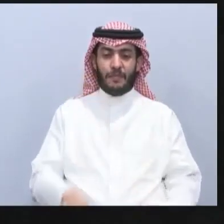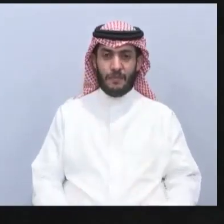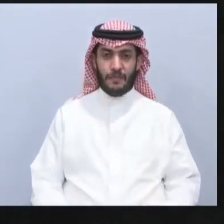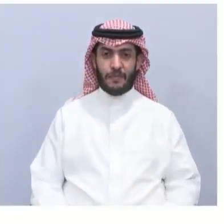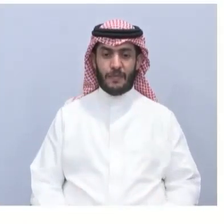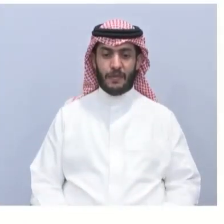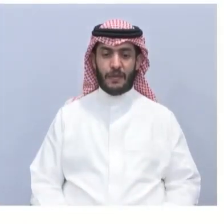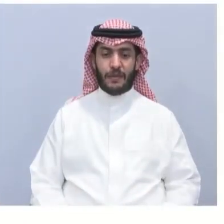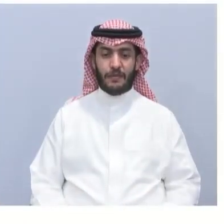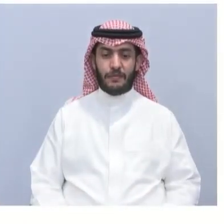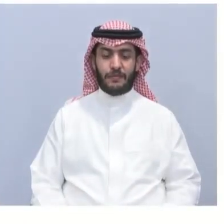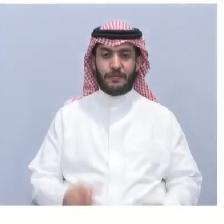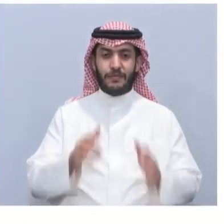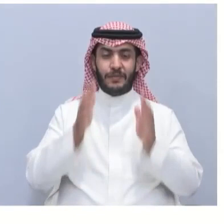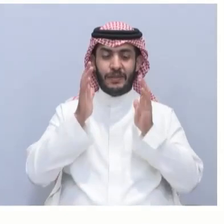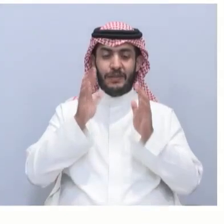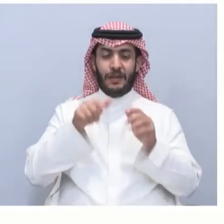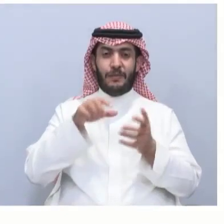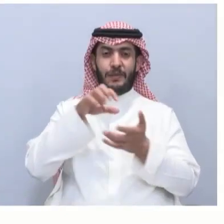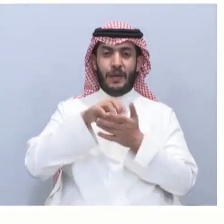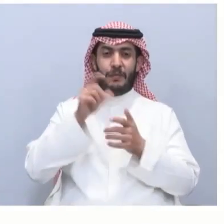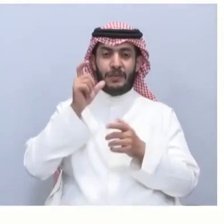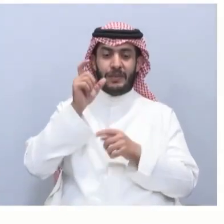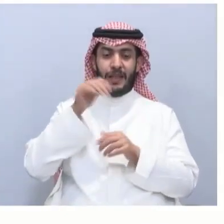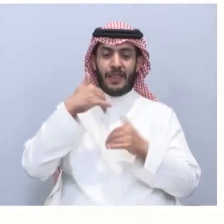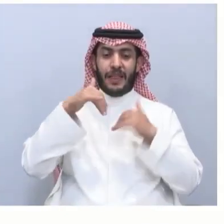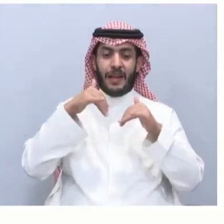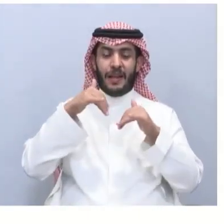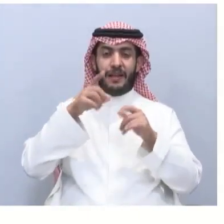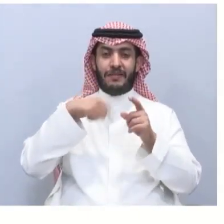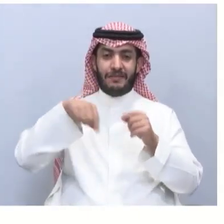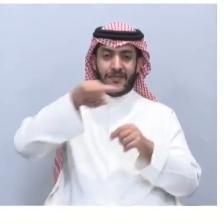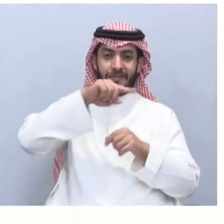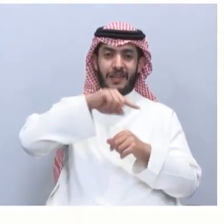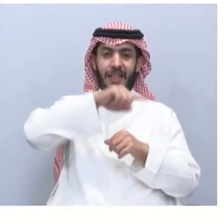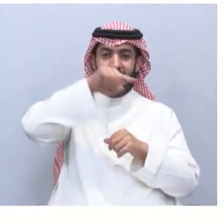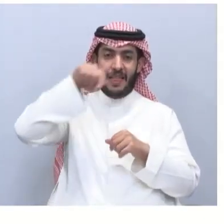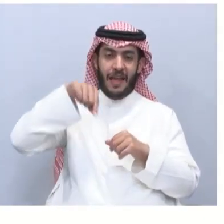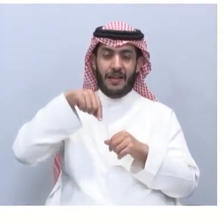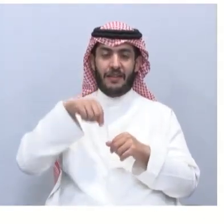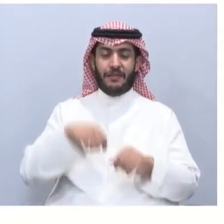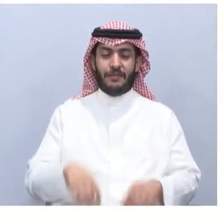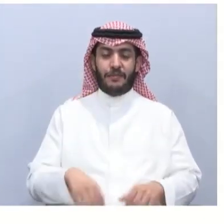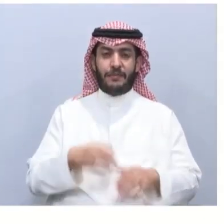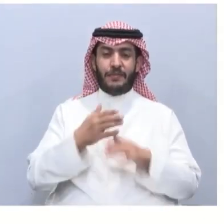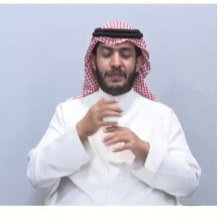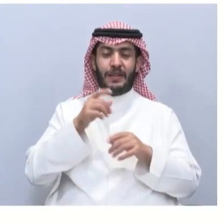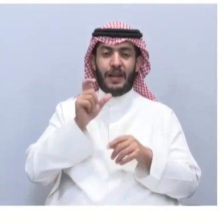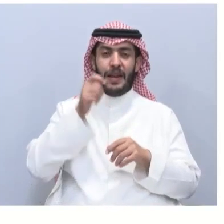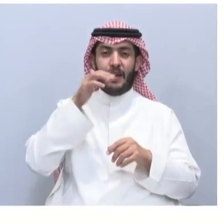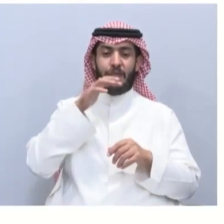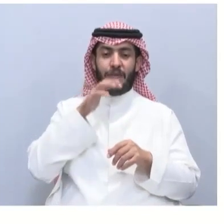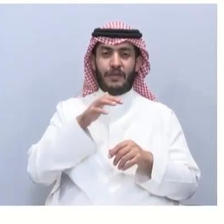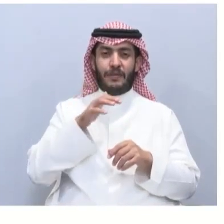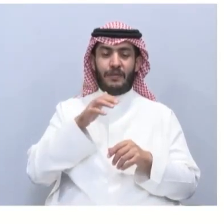يذهب الى المصلى صلى الله عليه وسلم من طريق ويعود من طريق اخر اذا النبي صلى الله عليه